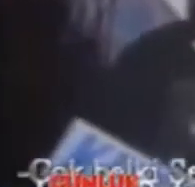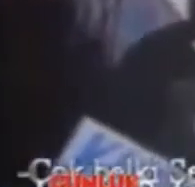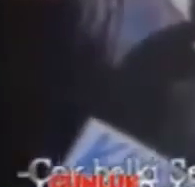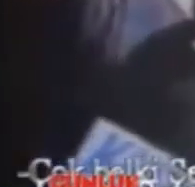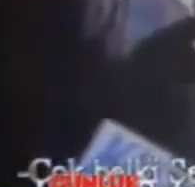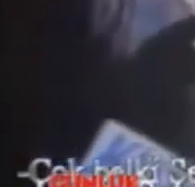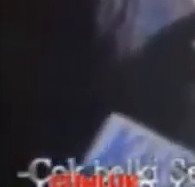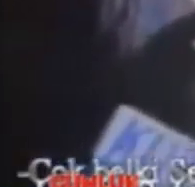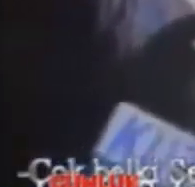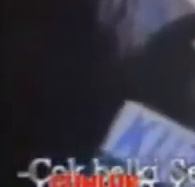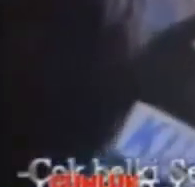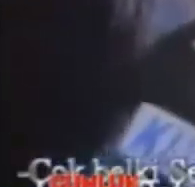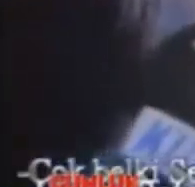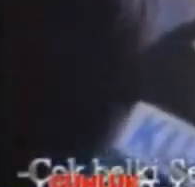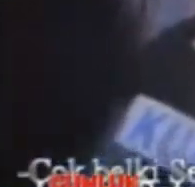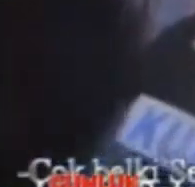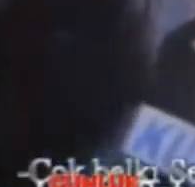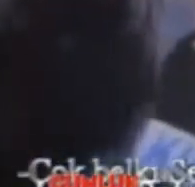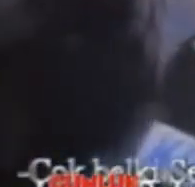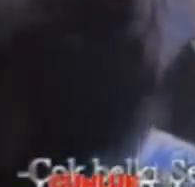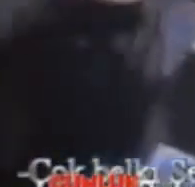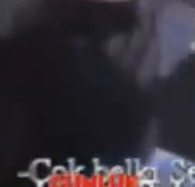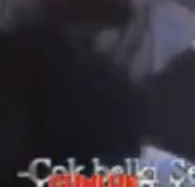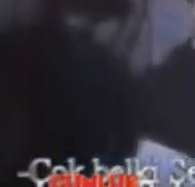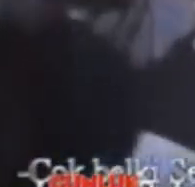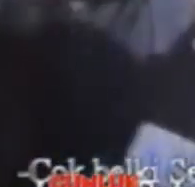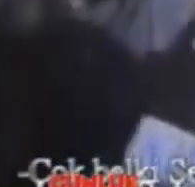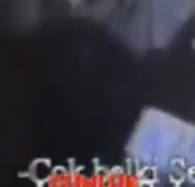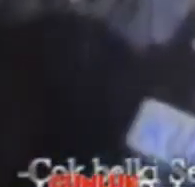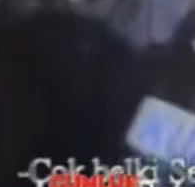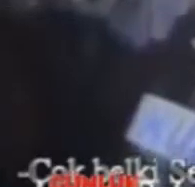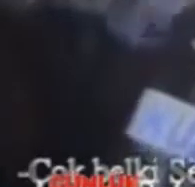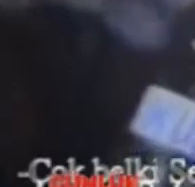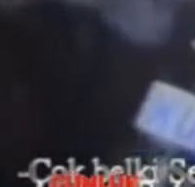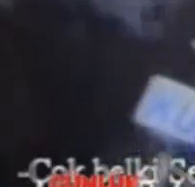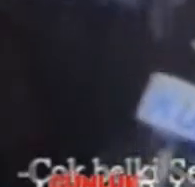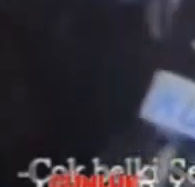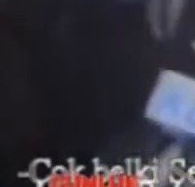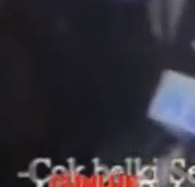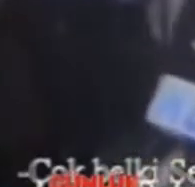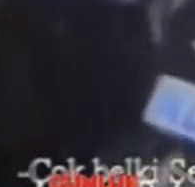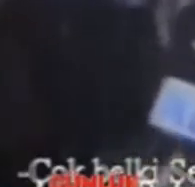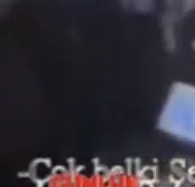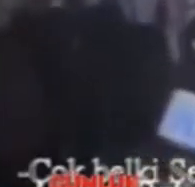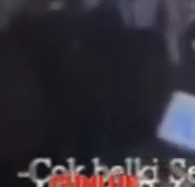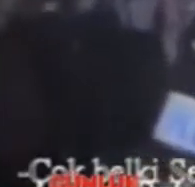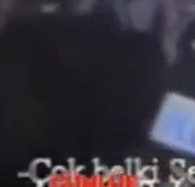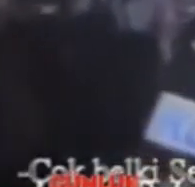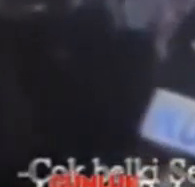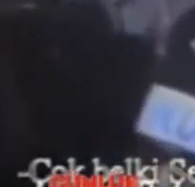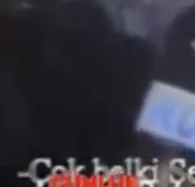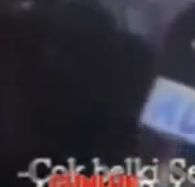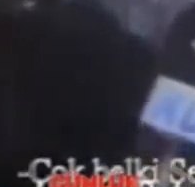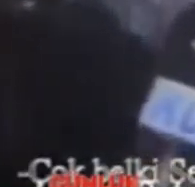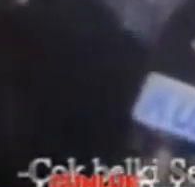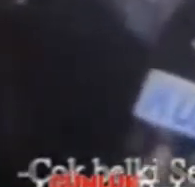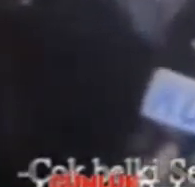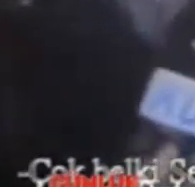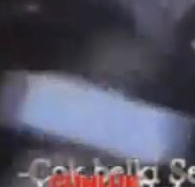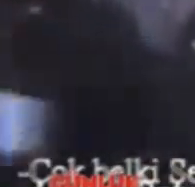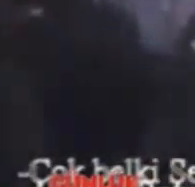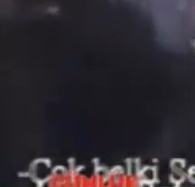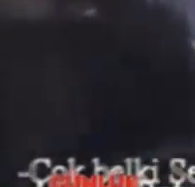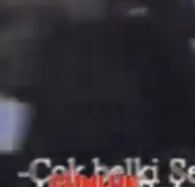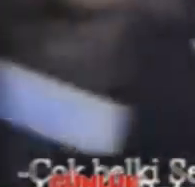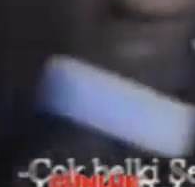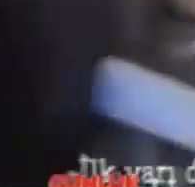Çok belki çok şarlı çocuğa orada taktik maktik sonra inşallah 1-0